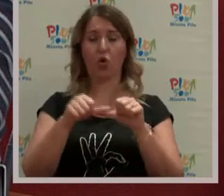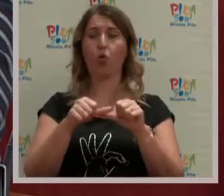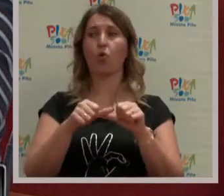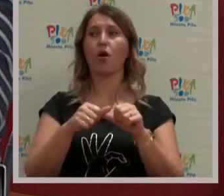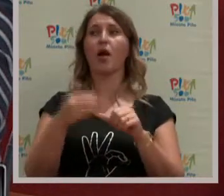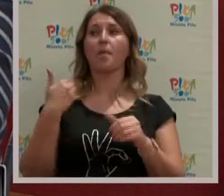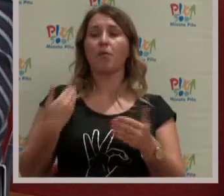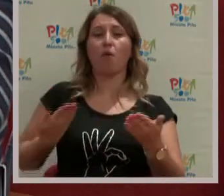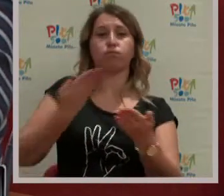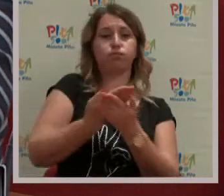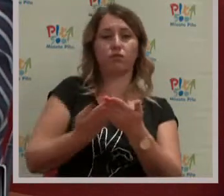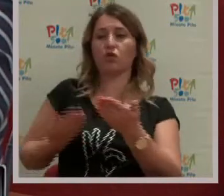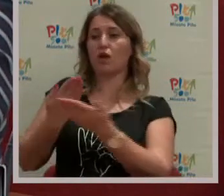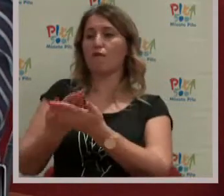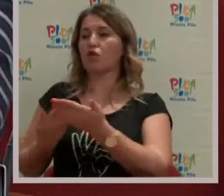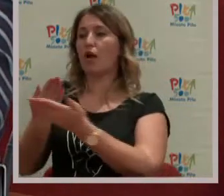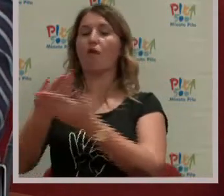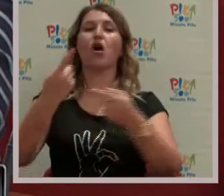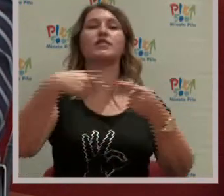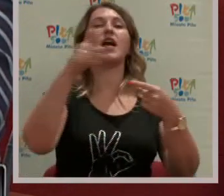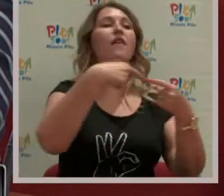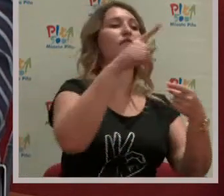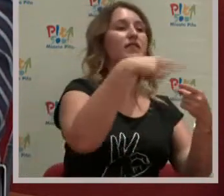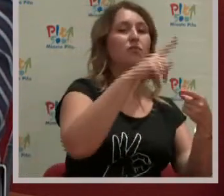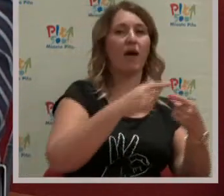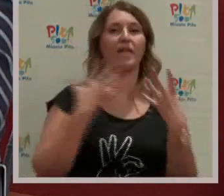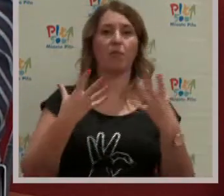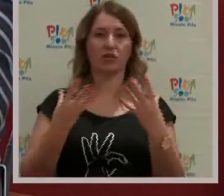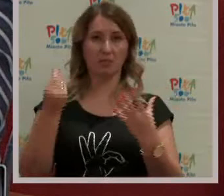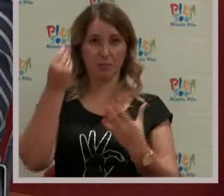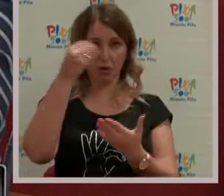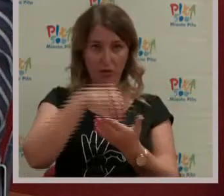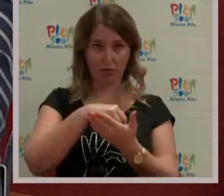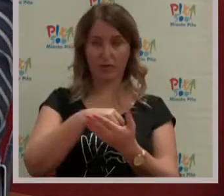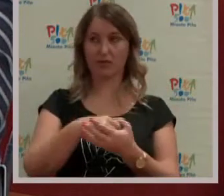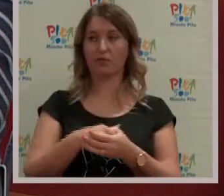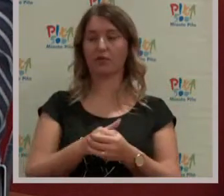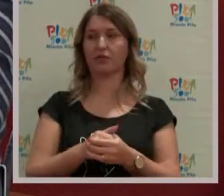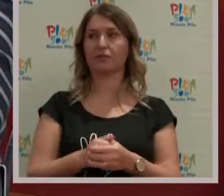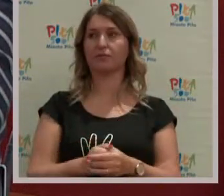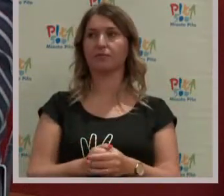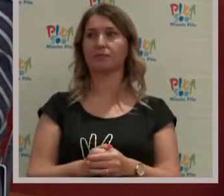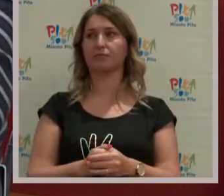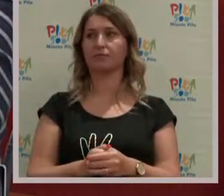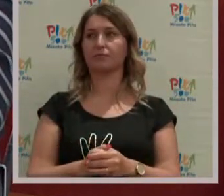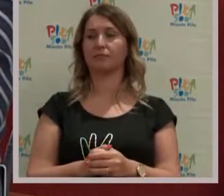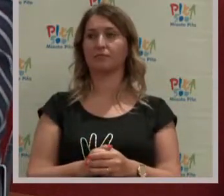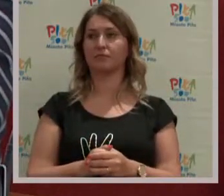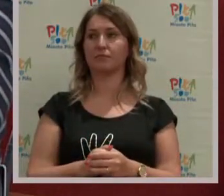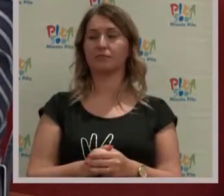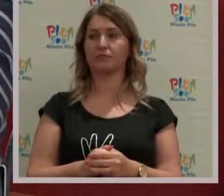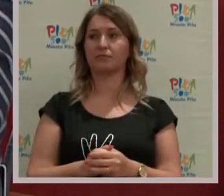wnioski o dofinansowanie w ramach programu wspierania dróg lokalnych program ten funkcjonuje już od dawna